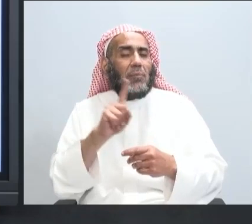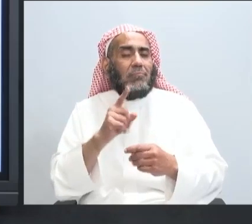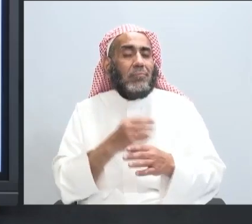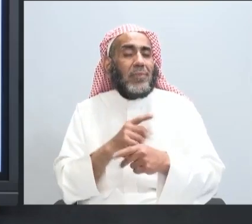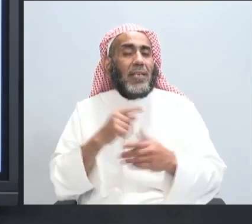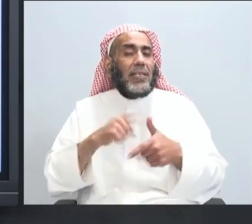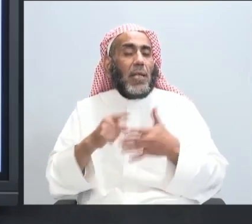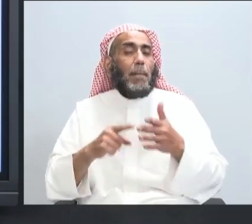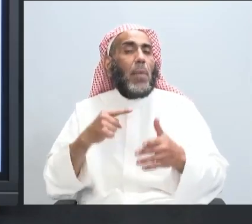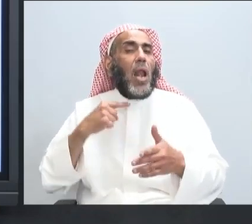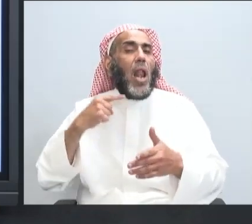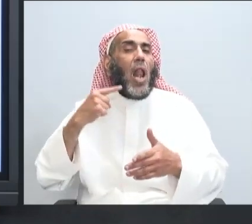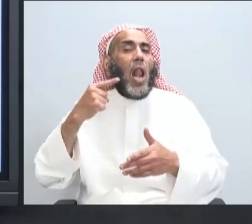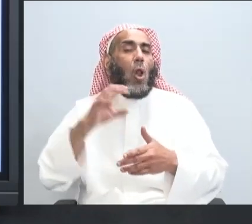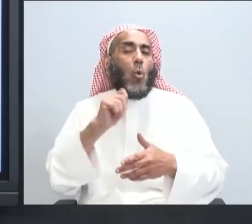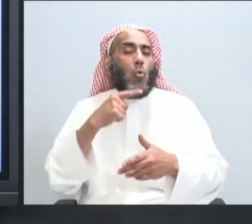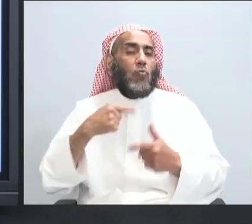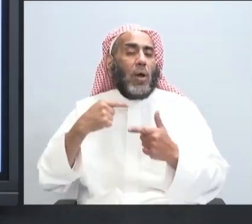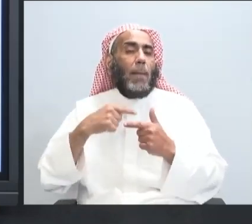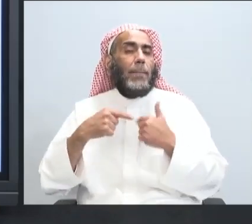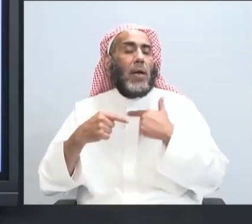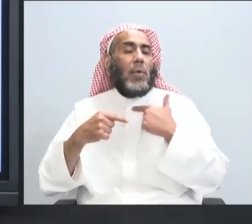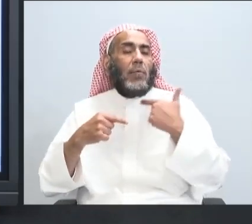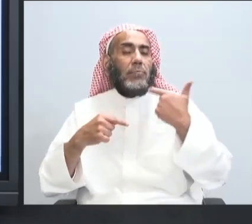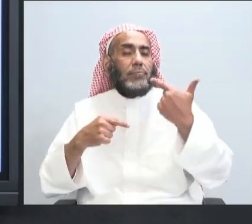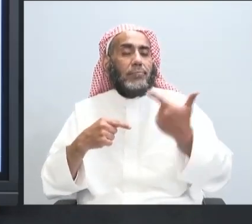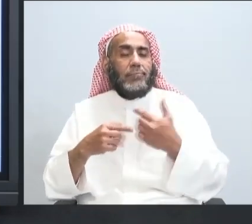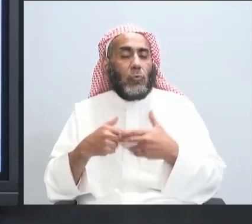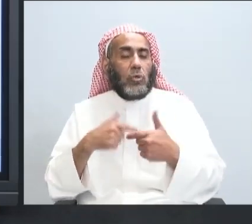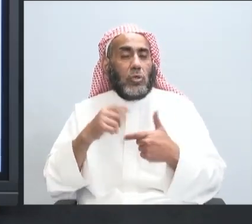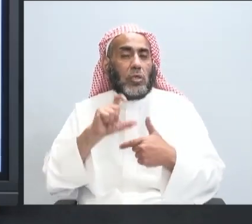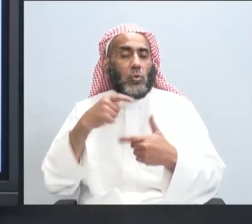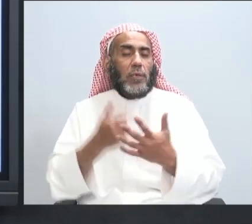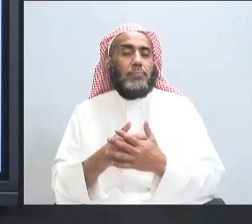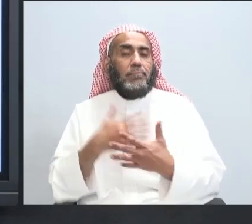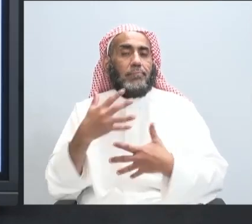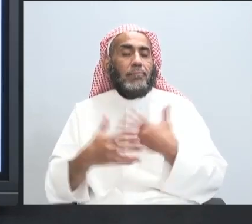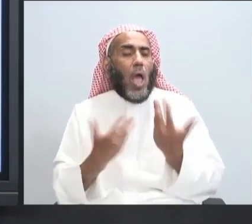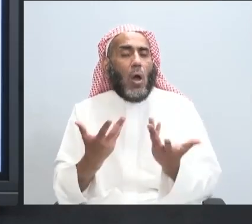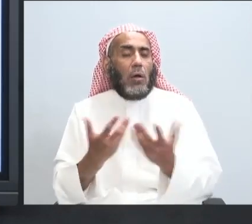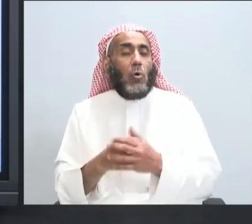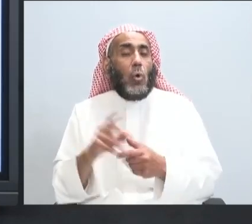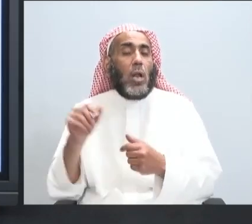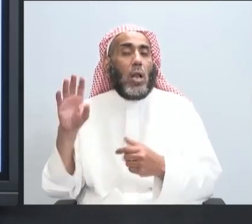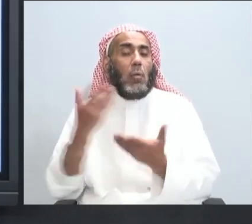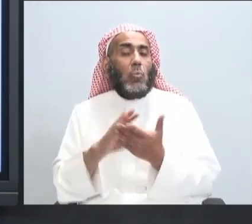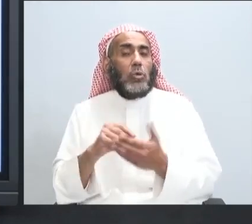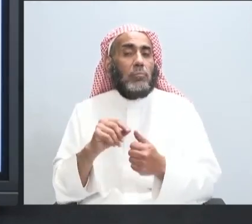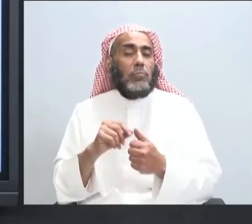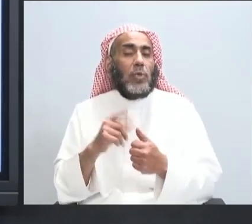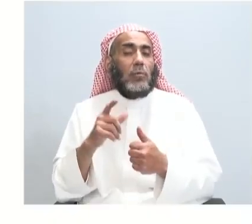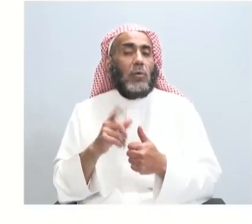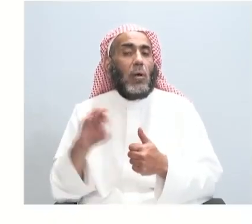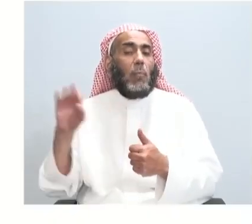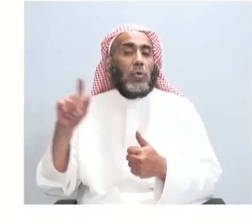اعتمد الترتيب الألفاظ حسب مخارج الحروف، بدأ بالأبعد مخرج يعني مخارج الصوتية. أول معجم اعتمد المخارج